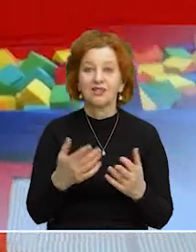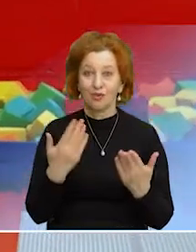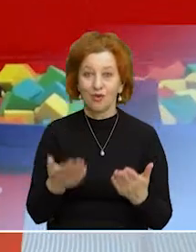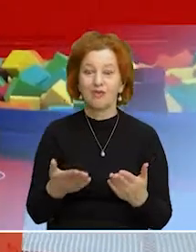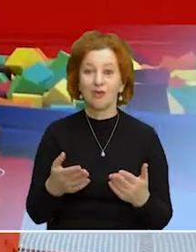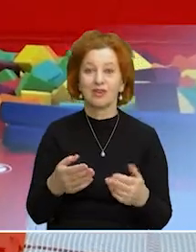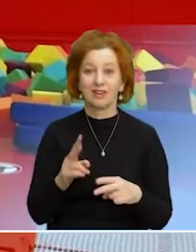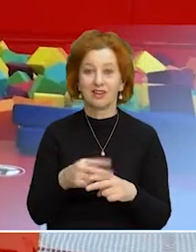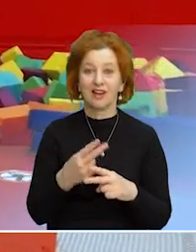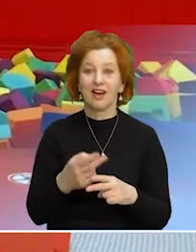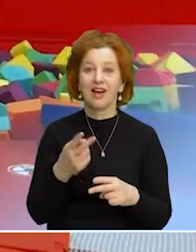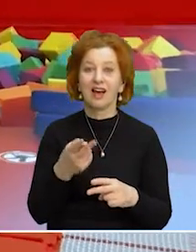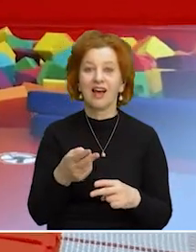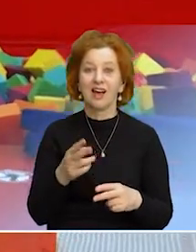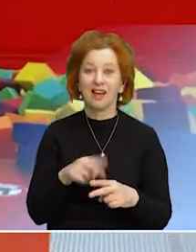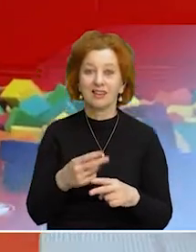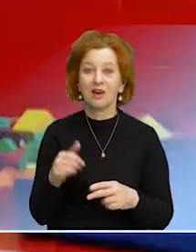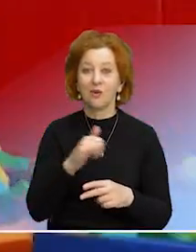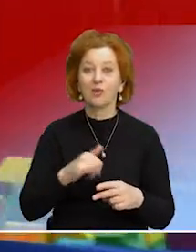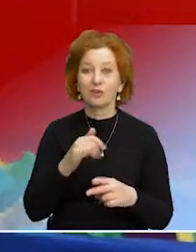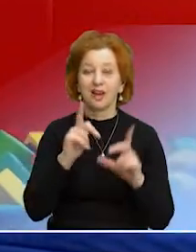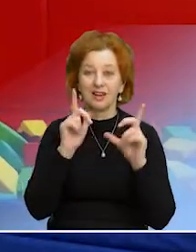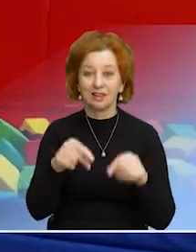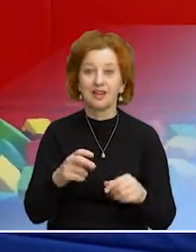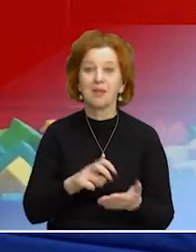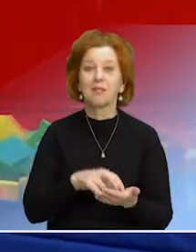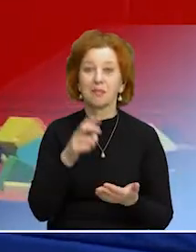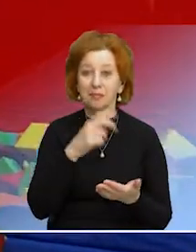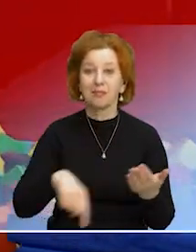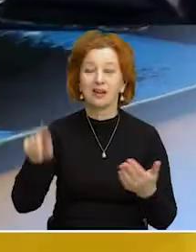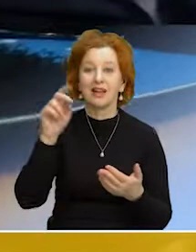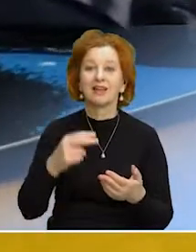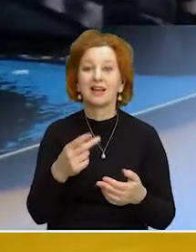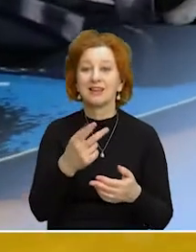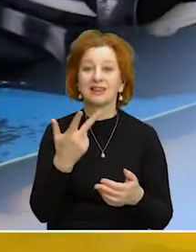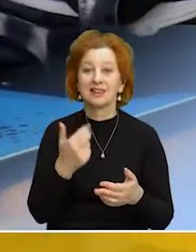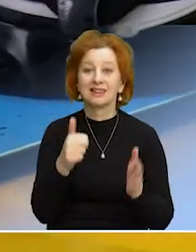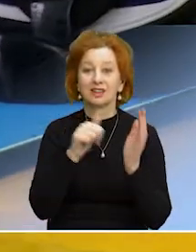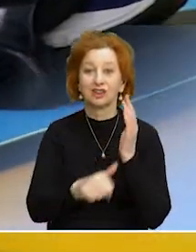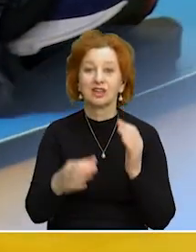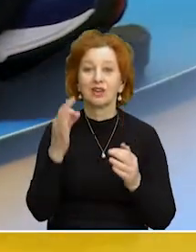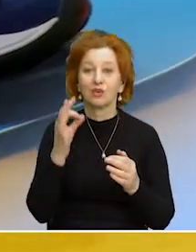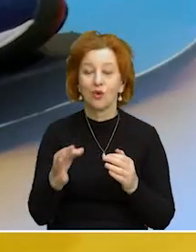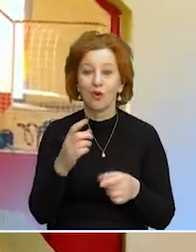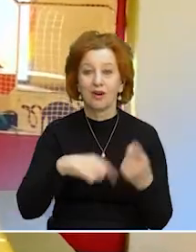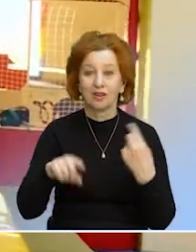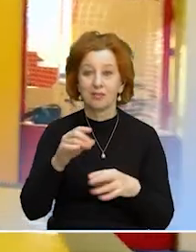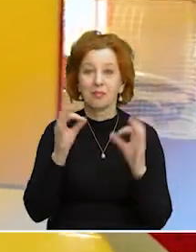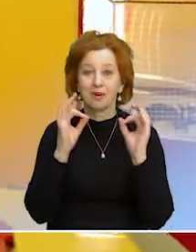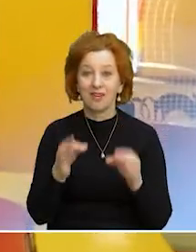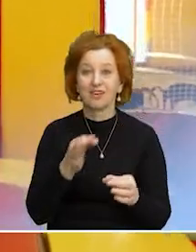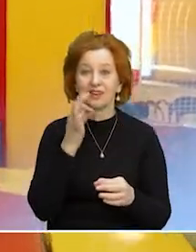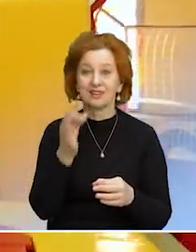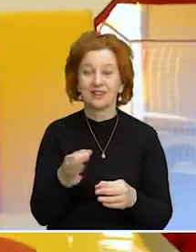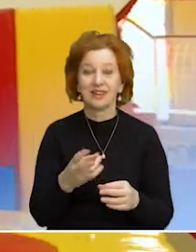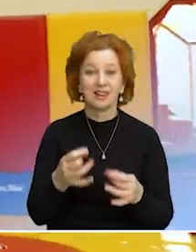360, нолли и олли, то есть сюда прыгать. 360, ноль, олли. Надеюсь,